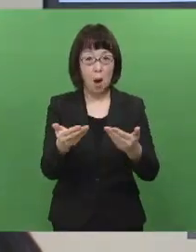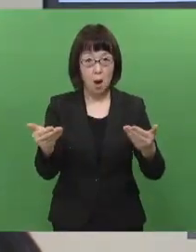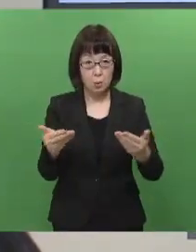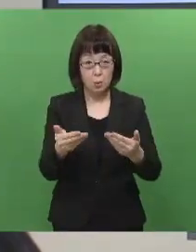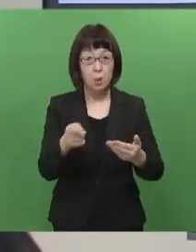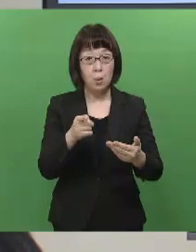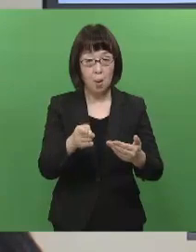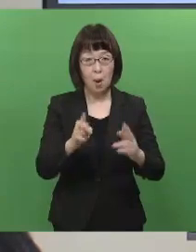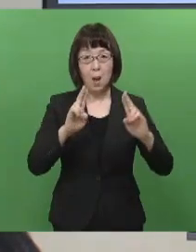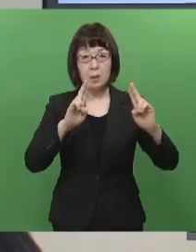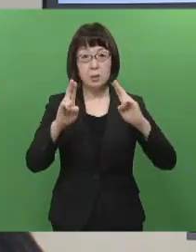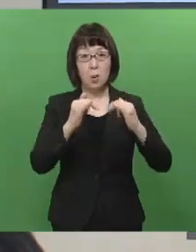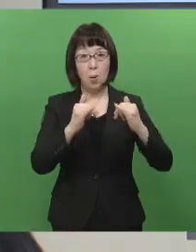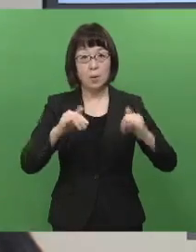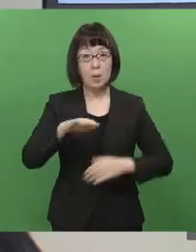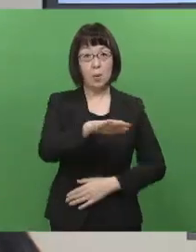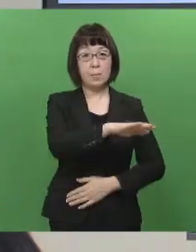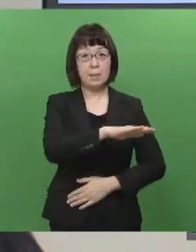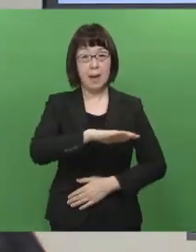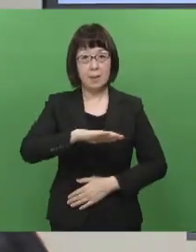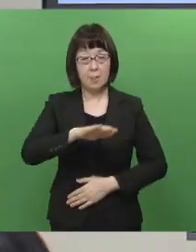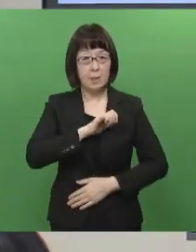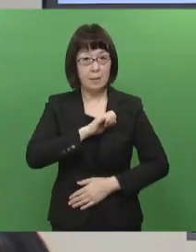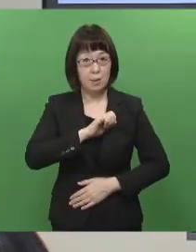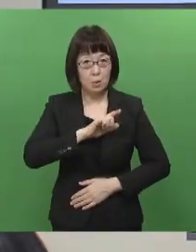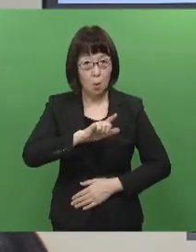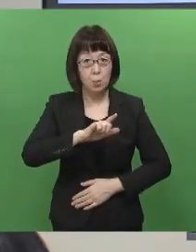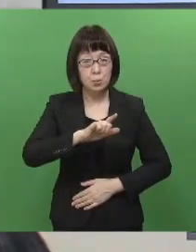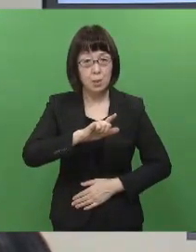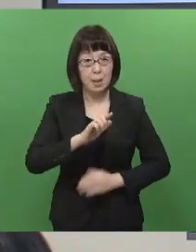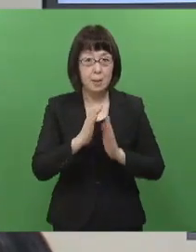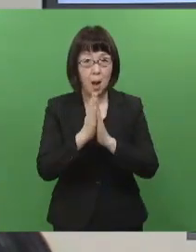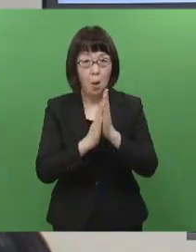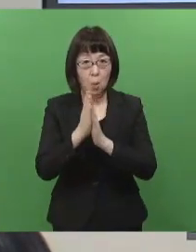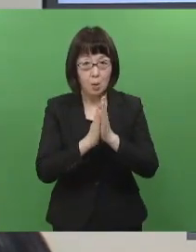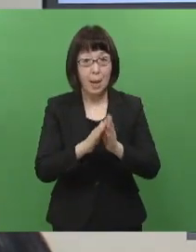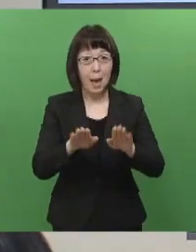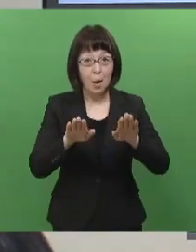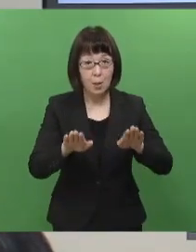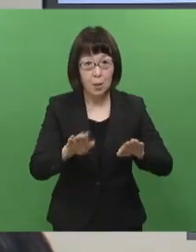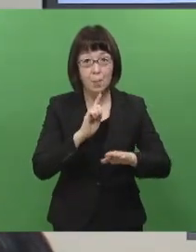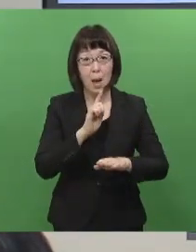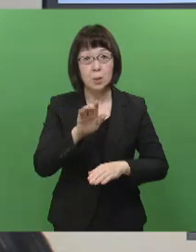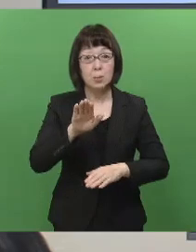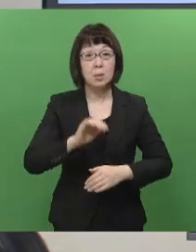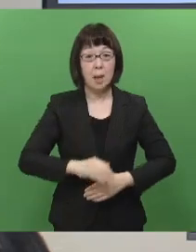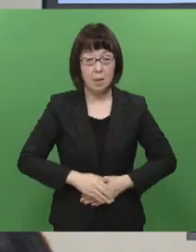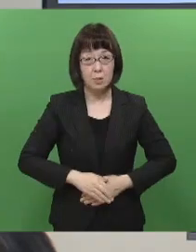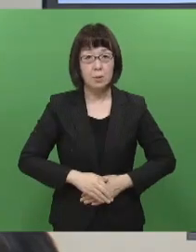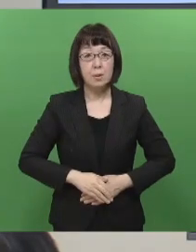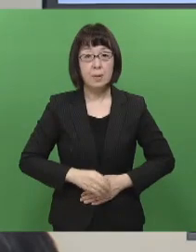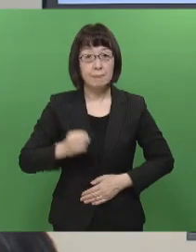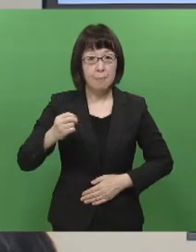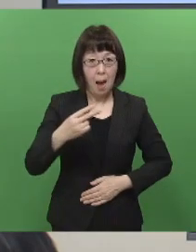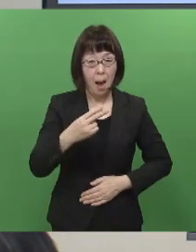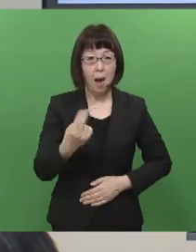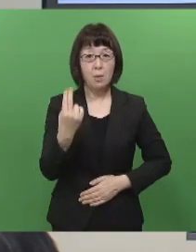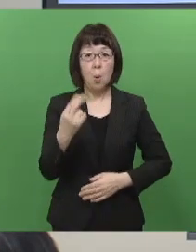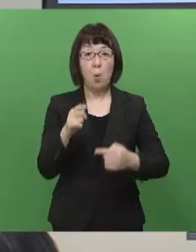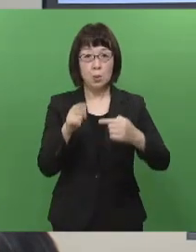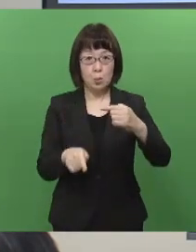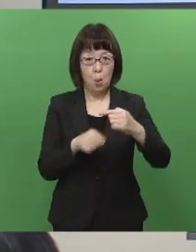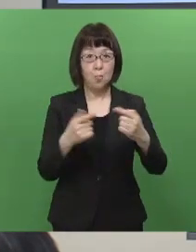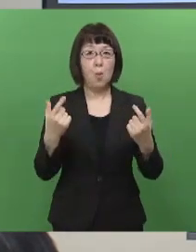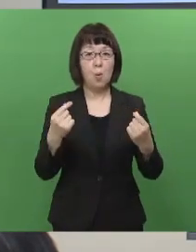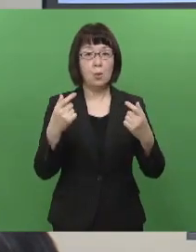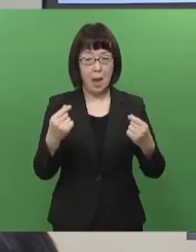者の皆様に積極的なお願いをしているわけですから、都庁ではさらに率先をして